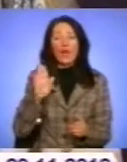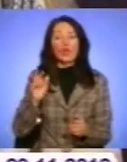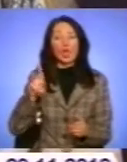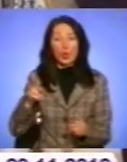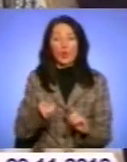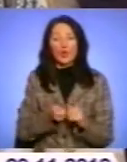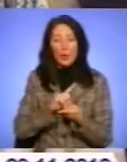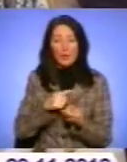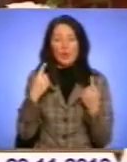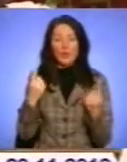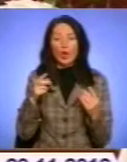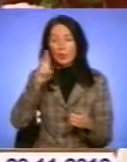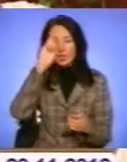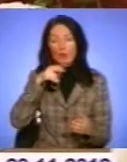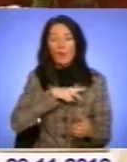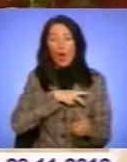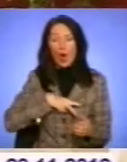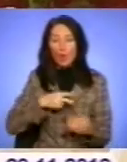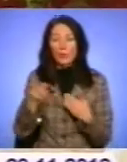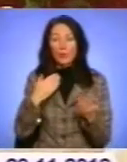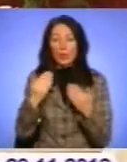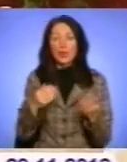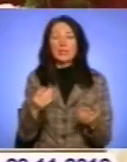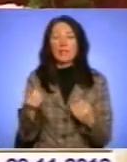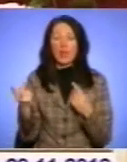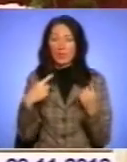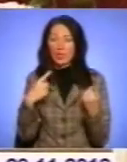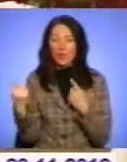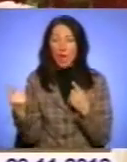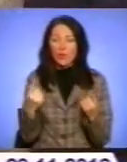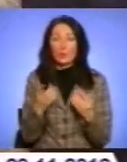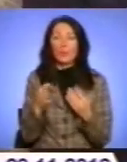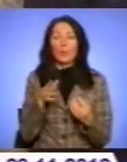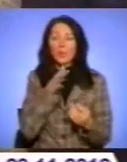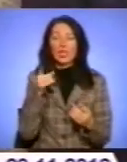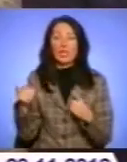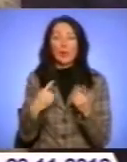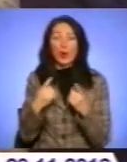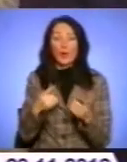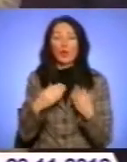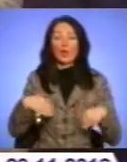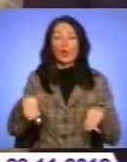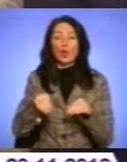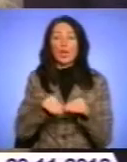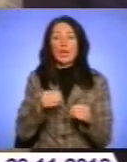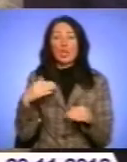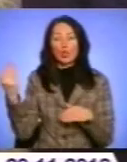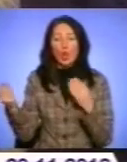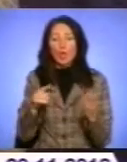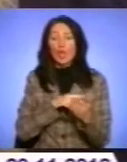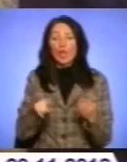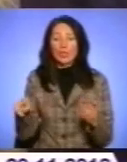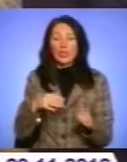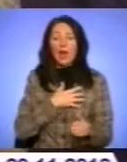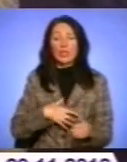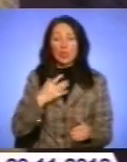державними нагородами. Поспілкувались у форматі віч на віч. Під час переговорів у розширеному складі сторони наголосили на важливості започаткування